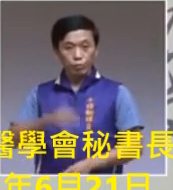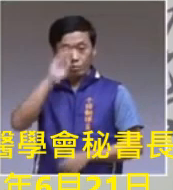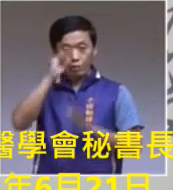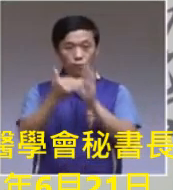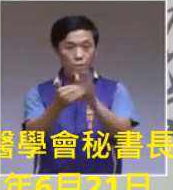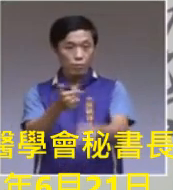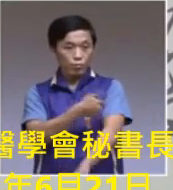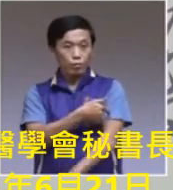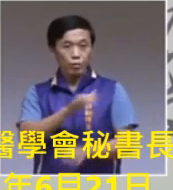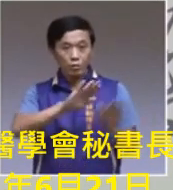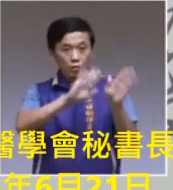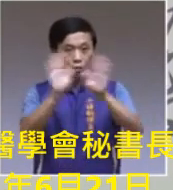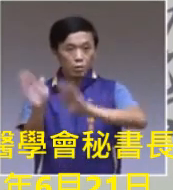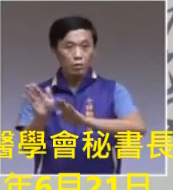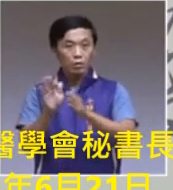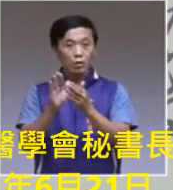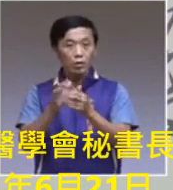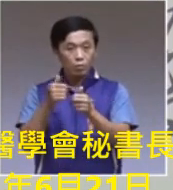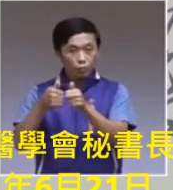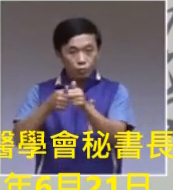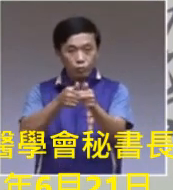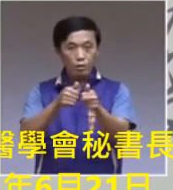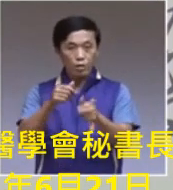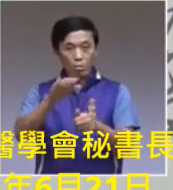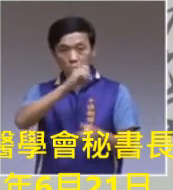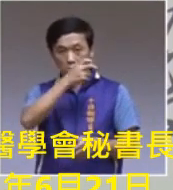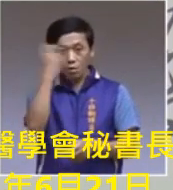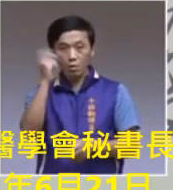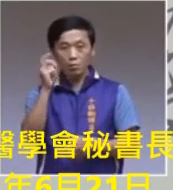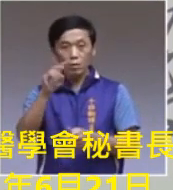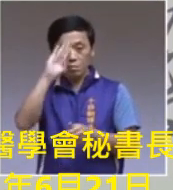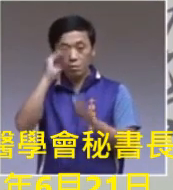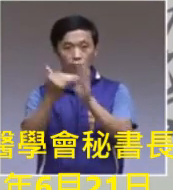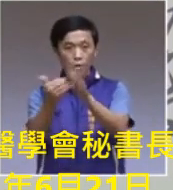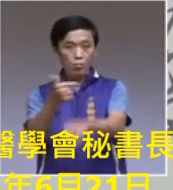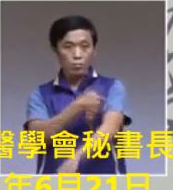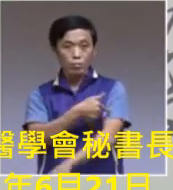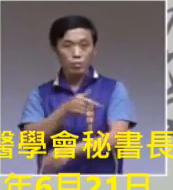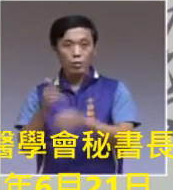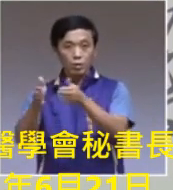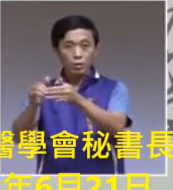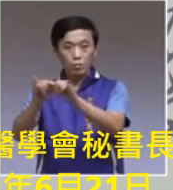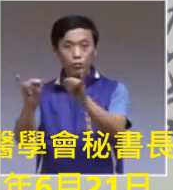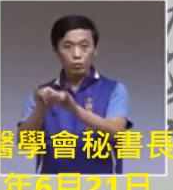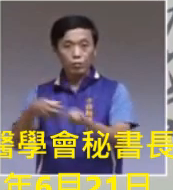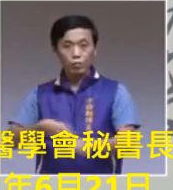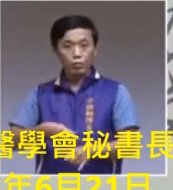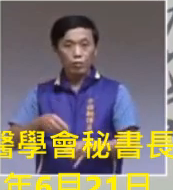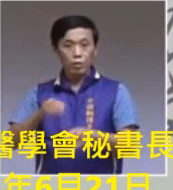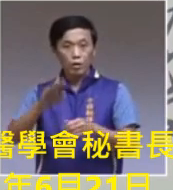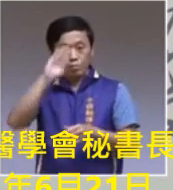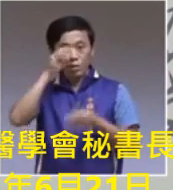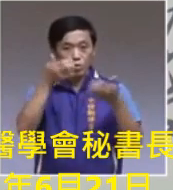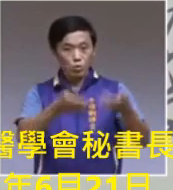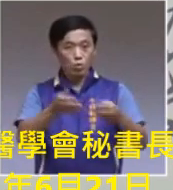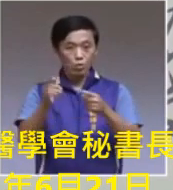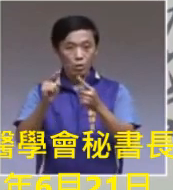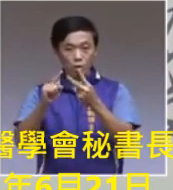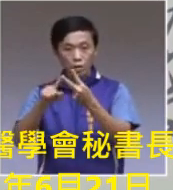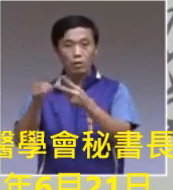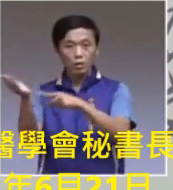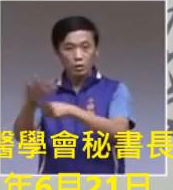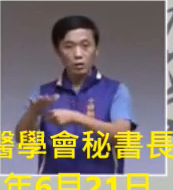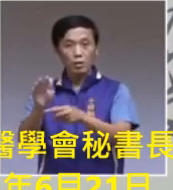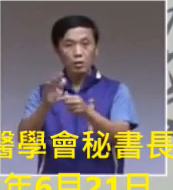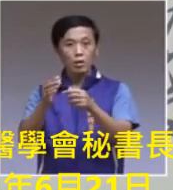以后的追踪，可以发现施打疫苗后可以大量的减少孕妇的重症及死亡的状况。那在